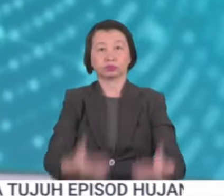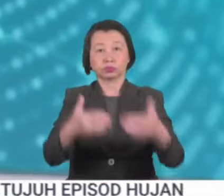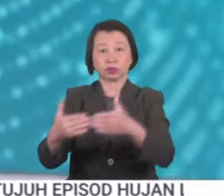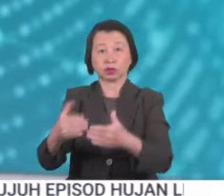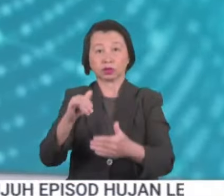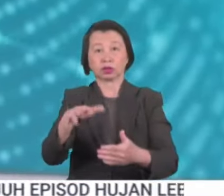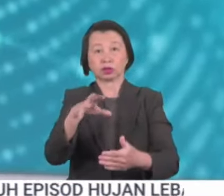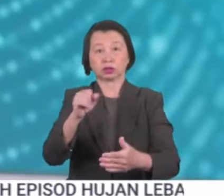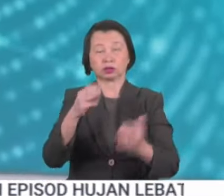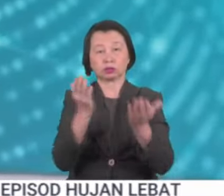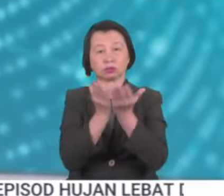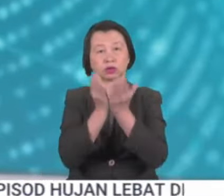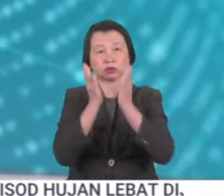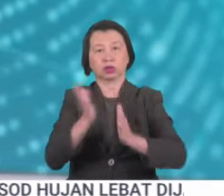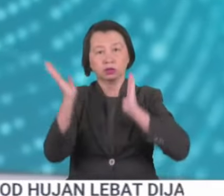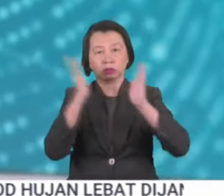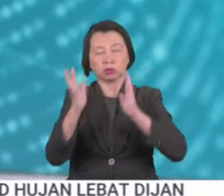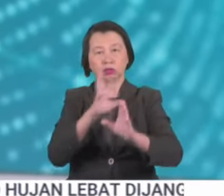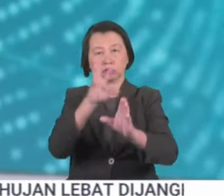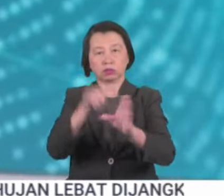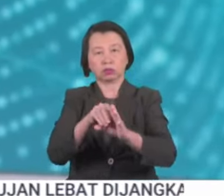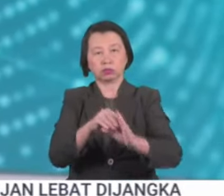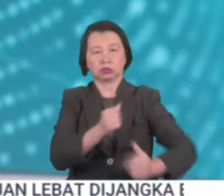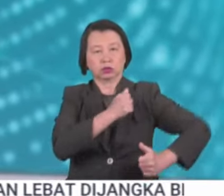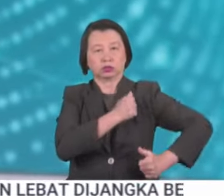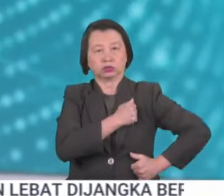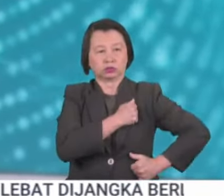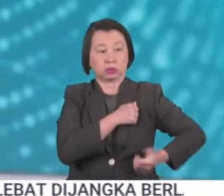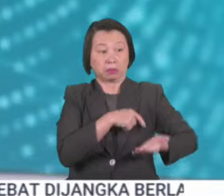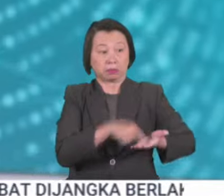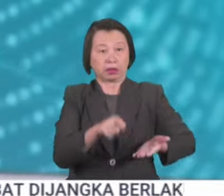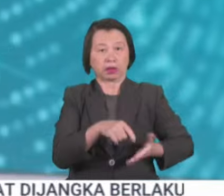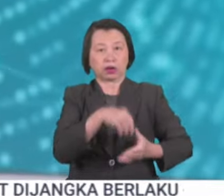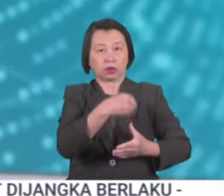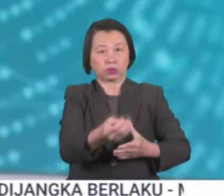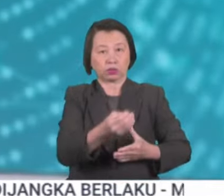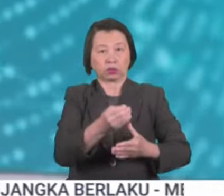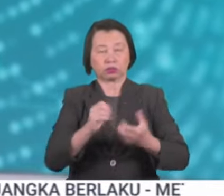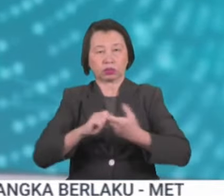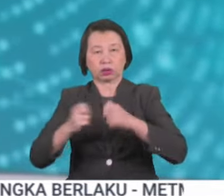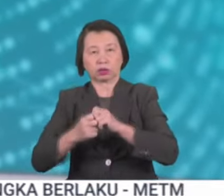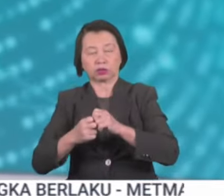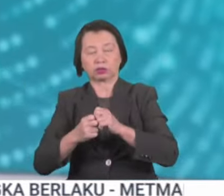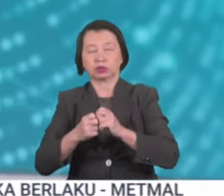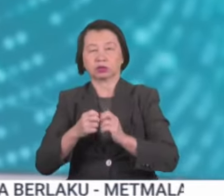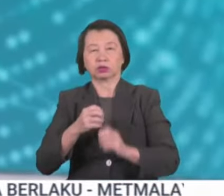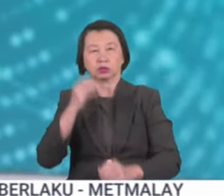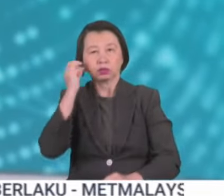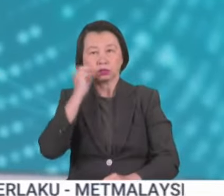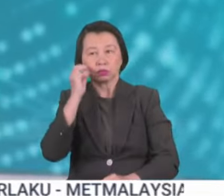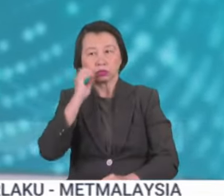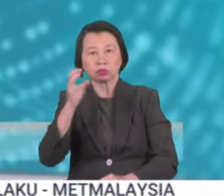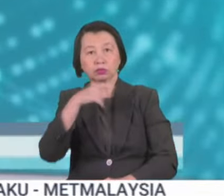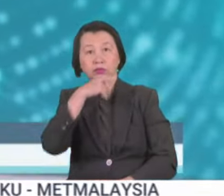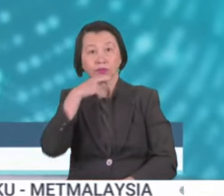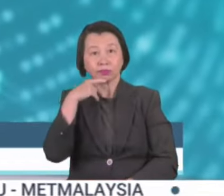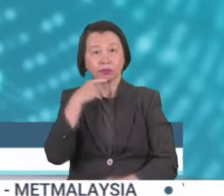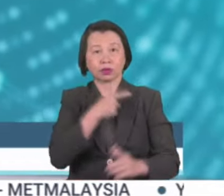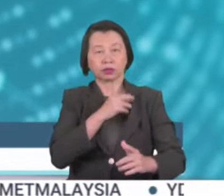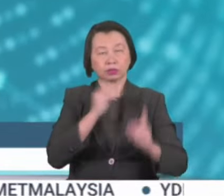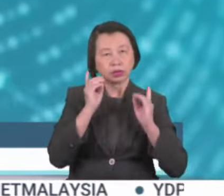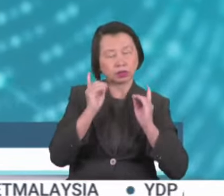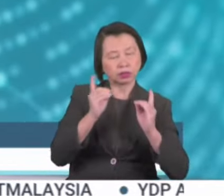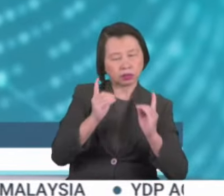Susulan isu pelajar Malaysia didakwa terlibat sebagai tentera upahan asing konflik Rusia-Ukraine, Kementerian Pendidikan Tinggi akan